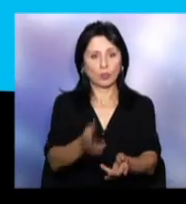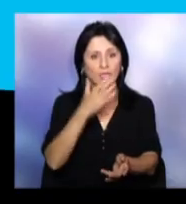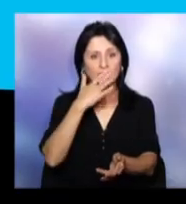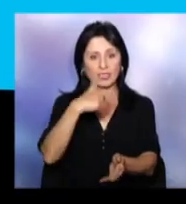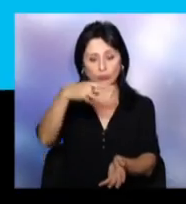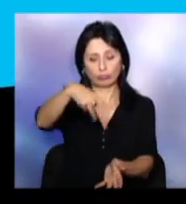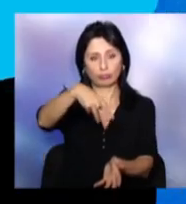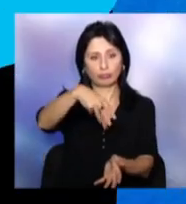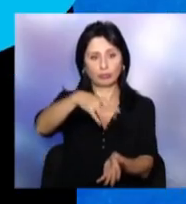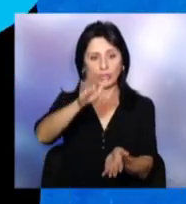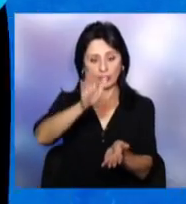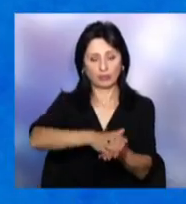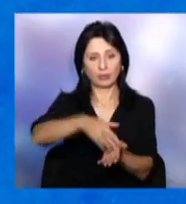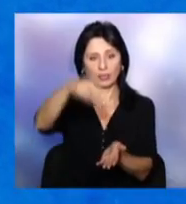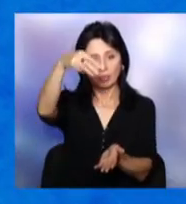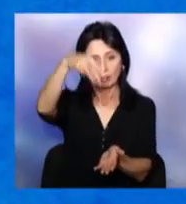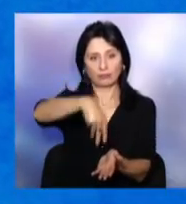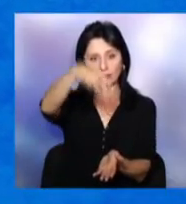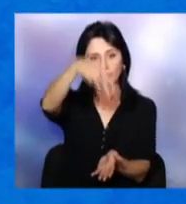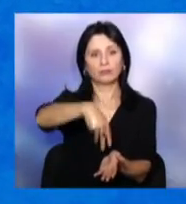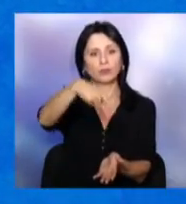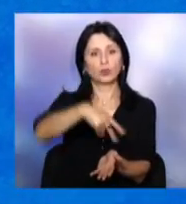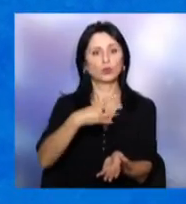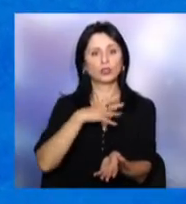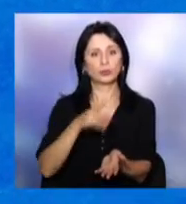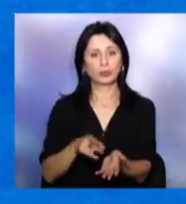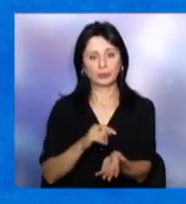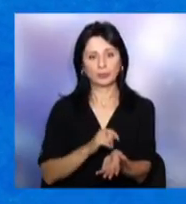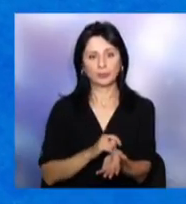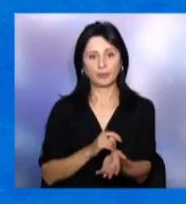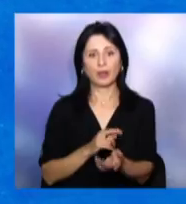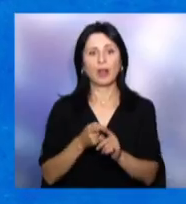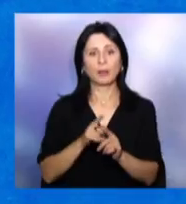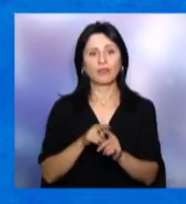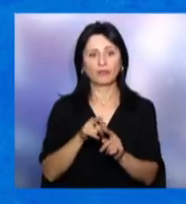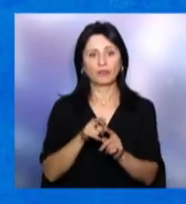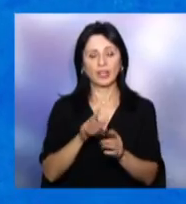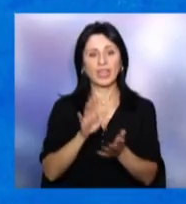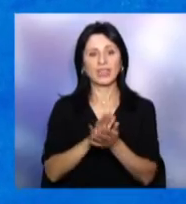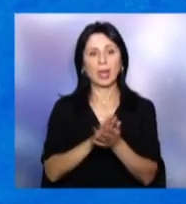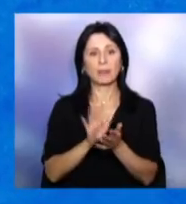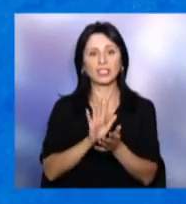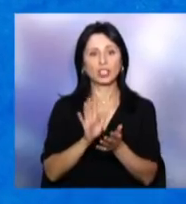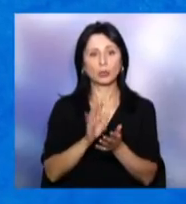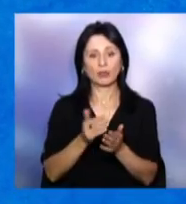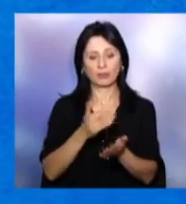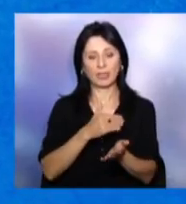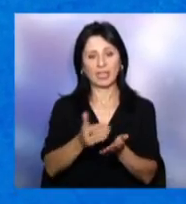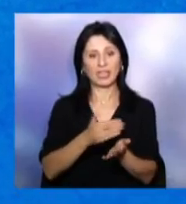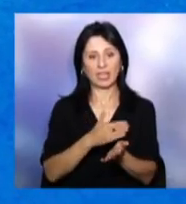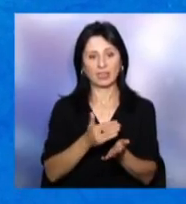წყლის ნაკადი ხელებზე ზემოდან ქვემოთ უნდა ჩაედინებოდეს. ანუ ნაკლებად დაბინძურებული წინა